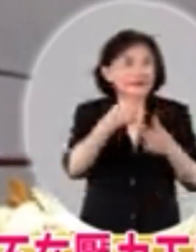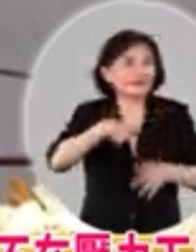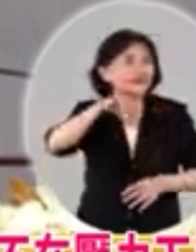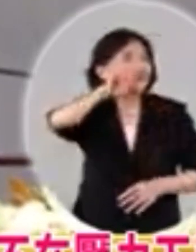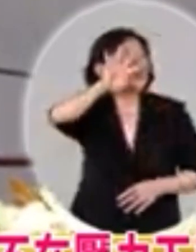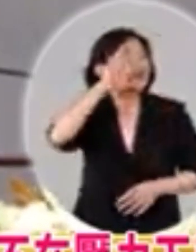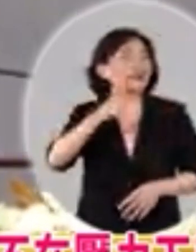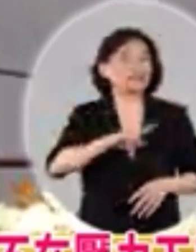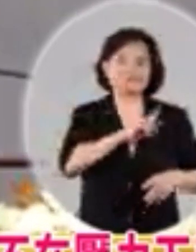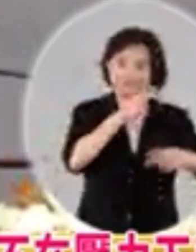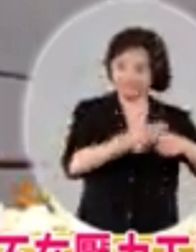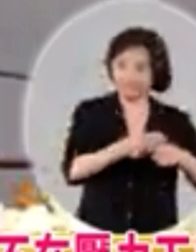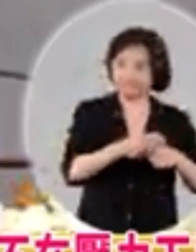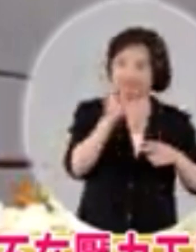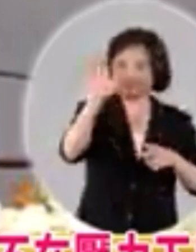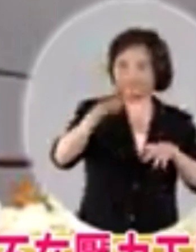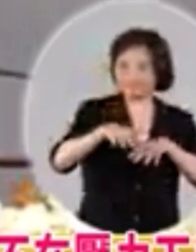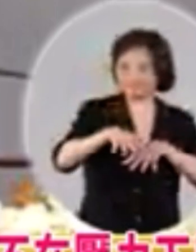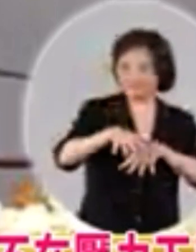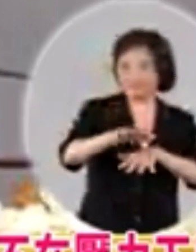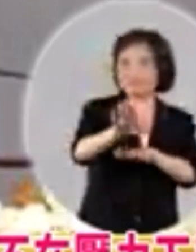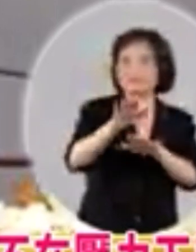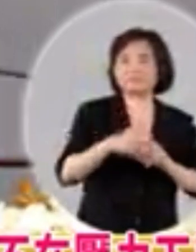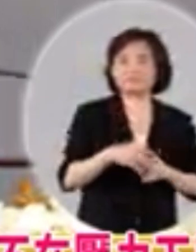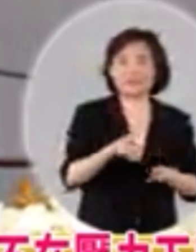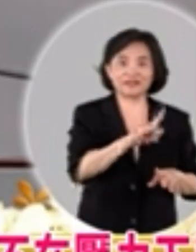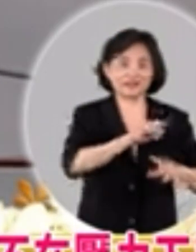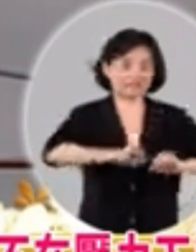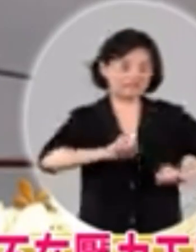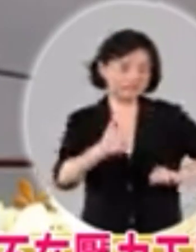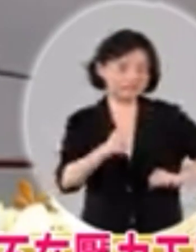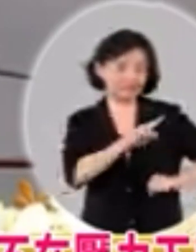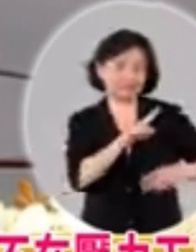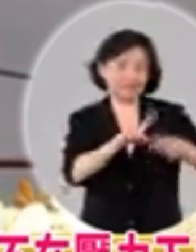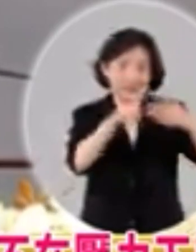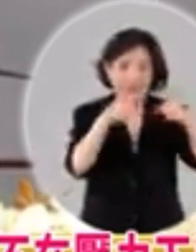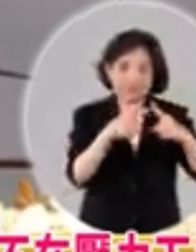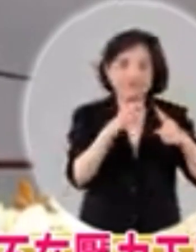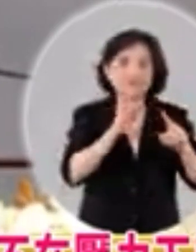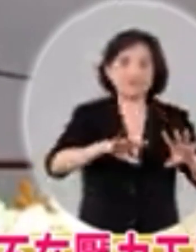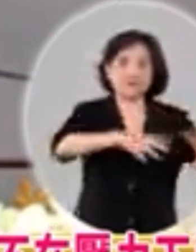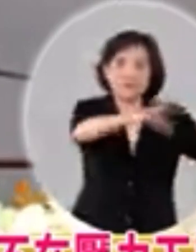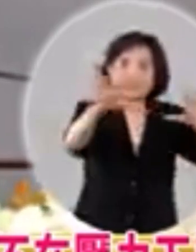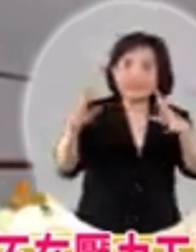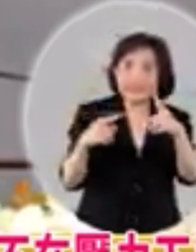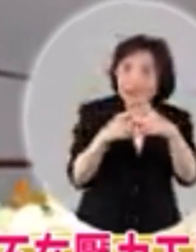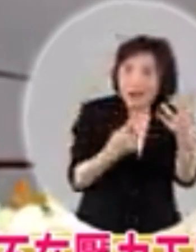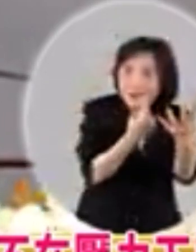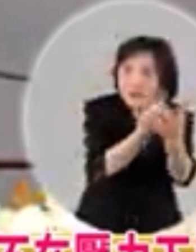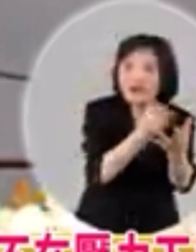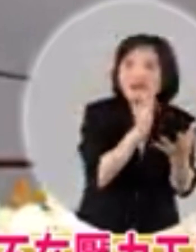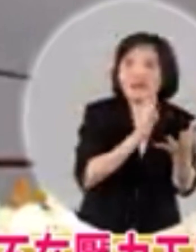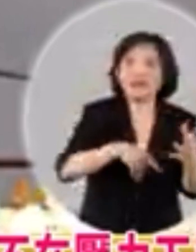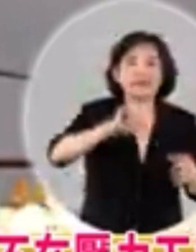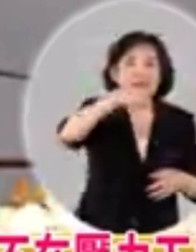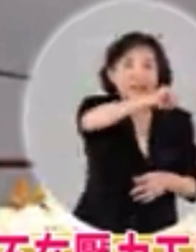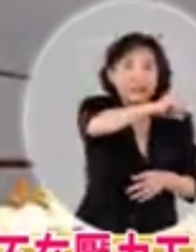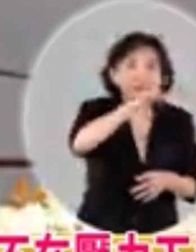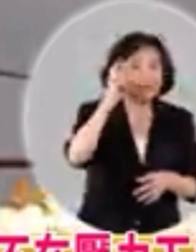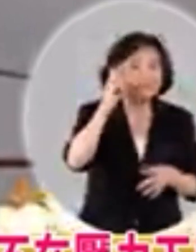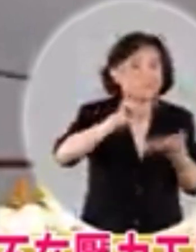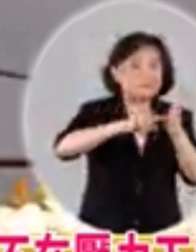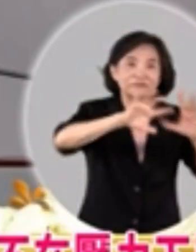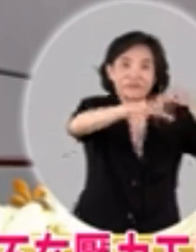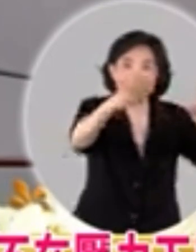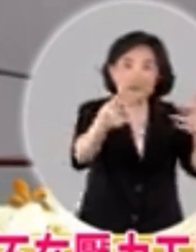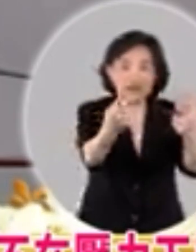和自信前进，做自己的主人，乐为世界人，让台湾成为世界的